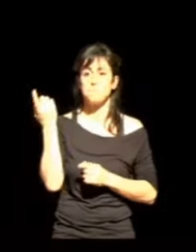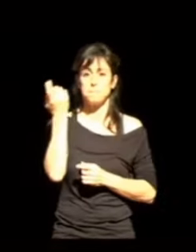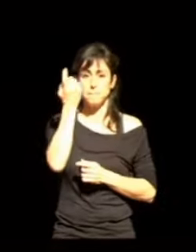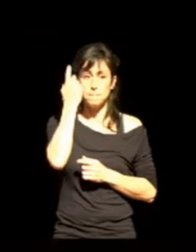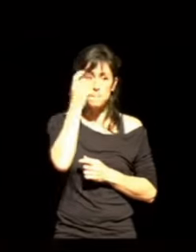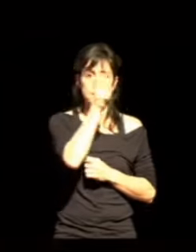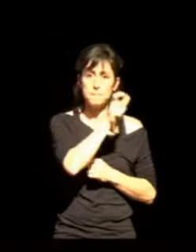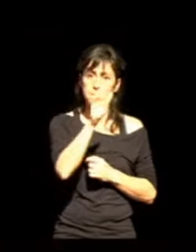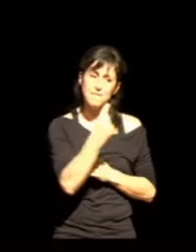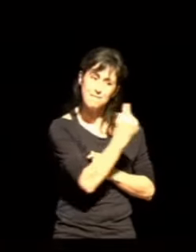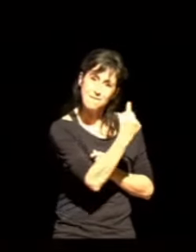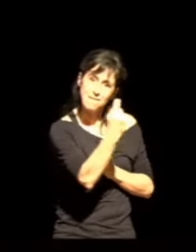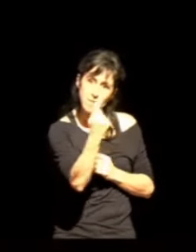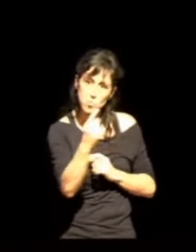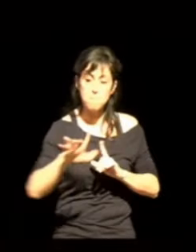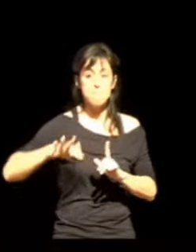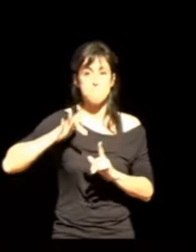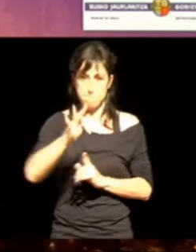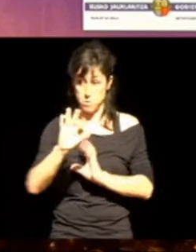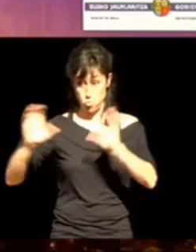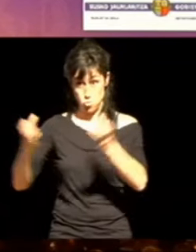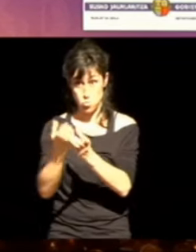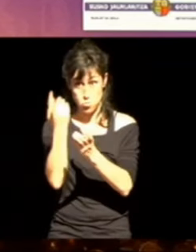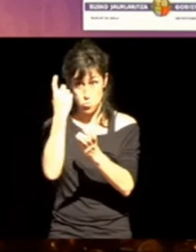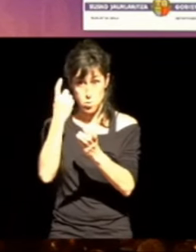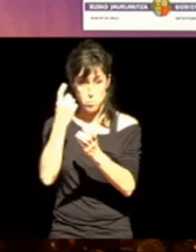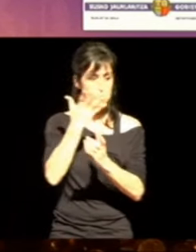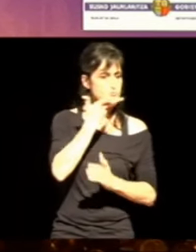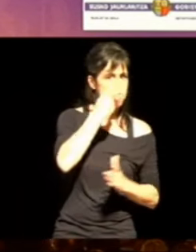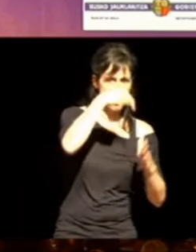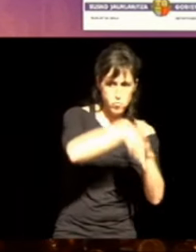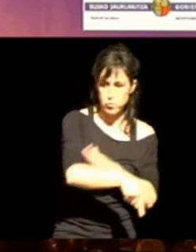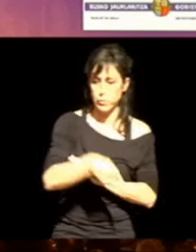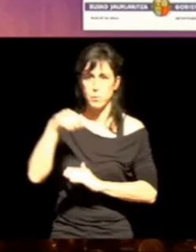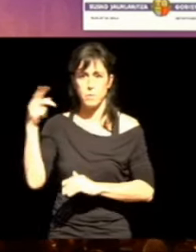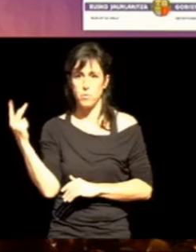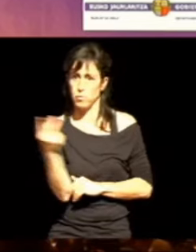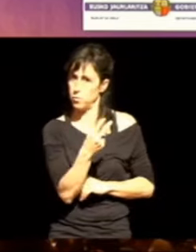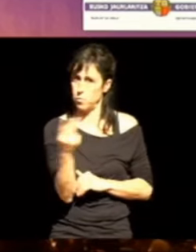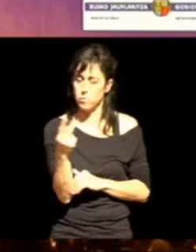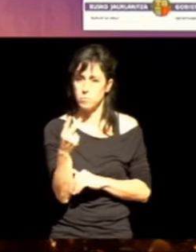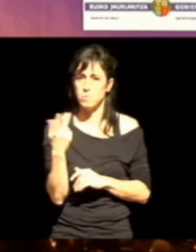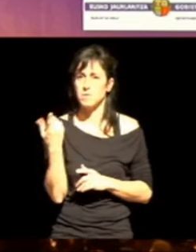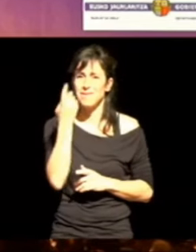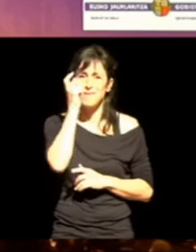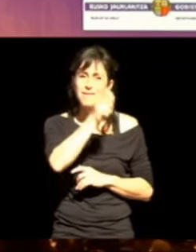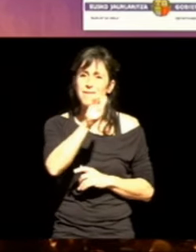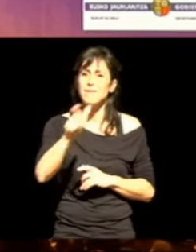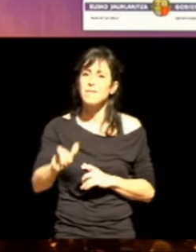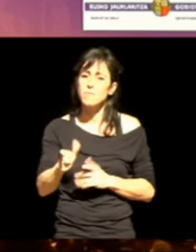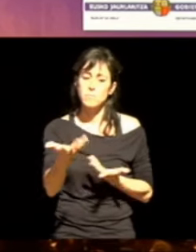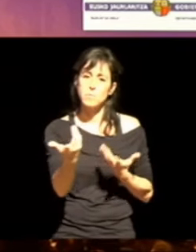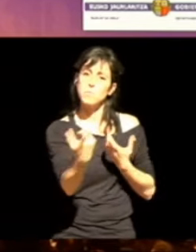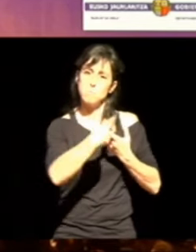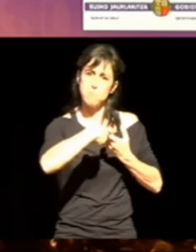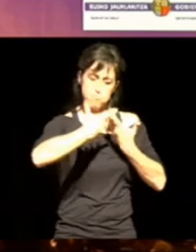sakon ezagutzeko. Hori da honen asmoa, horren funtzioa, ikasle zertarako behar implikazioa